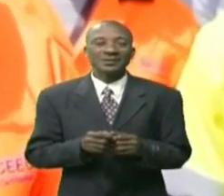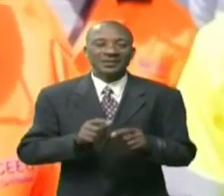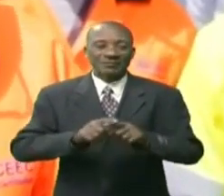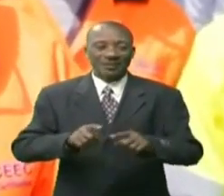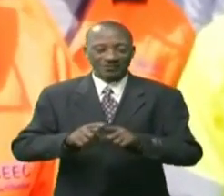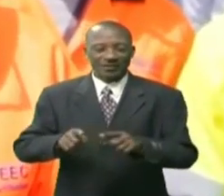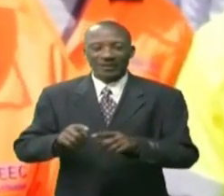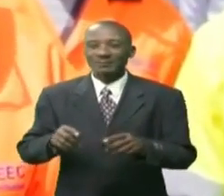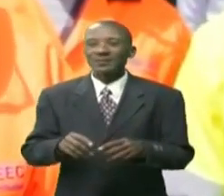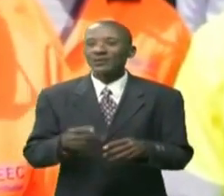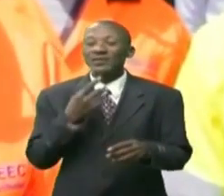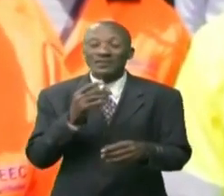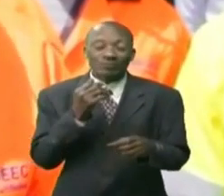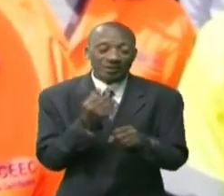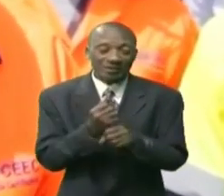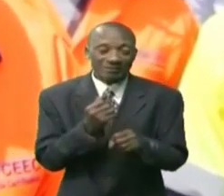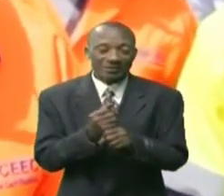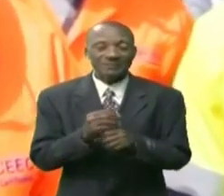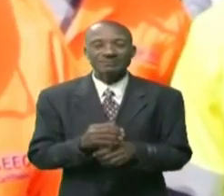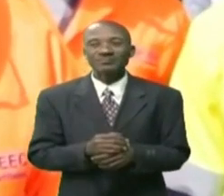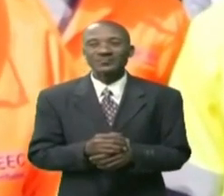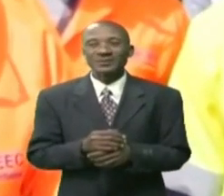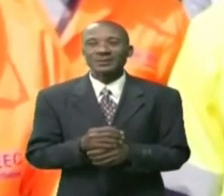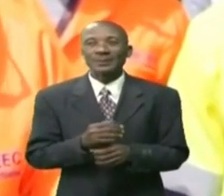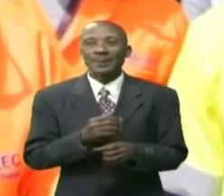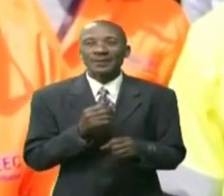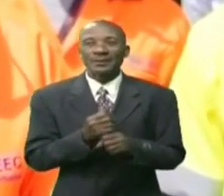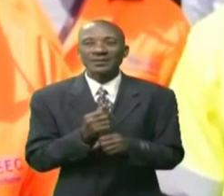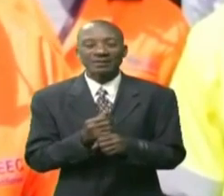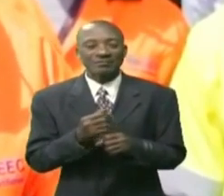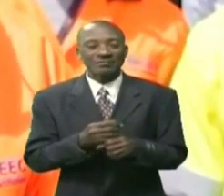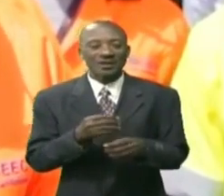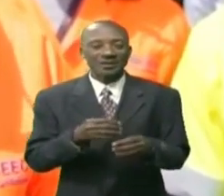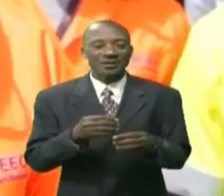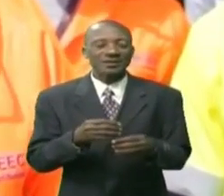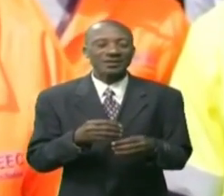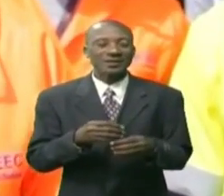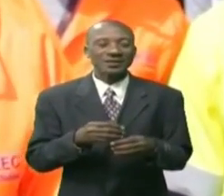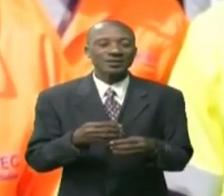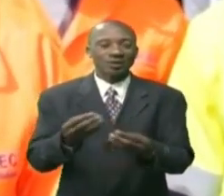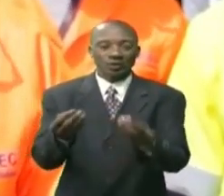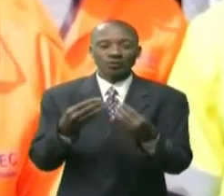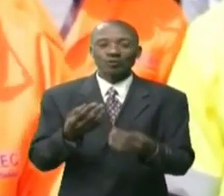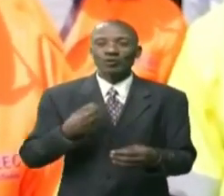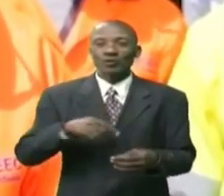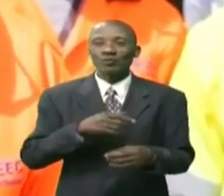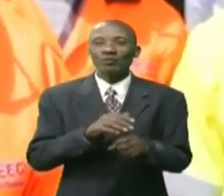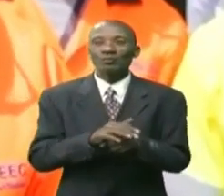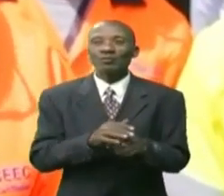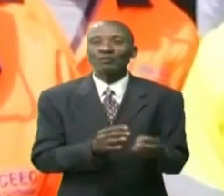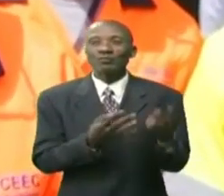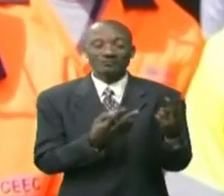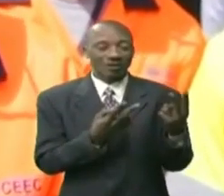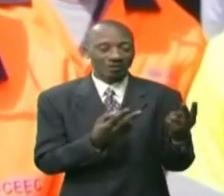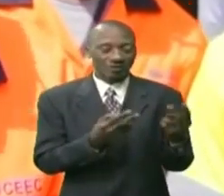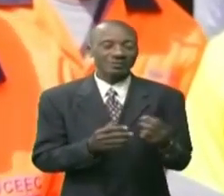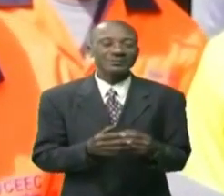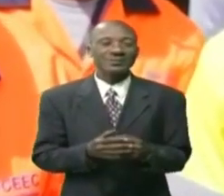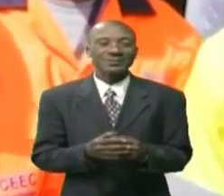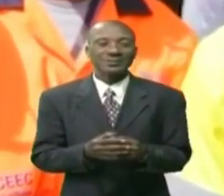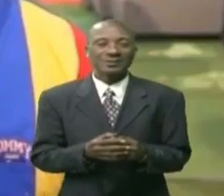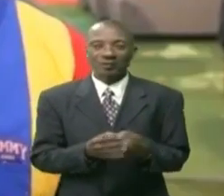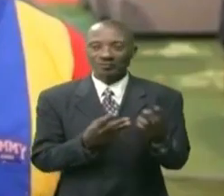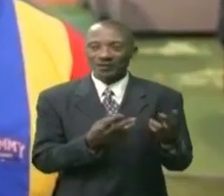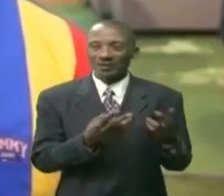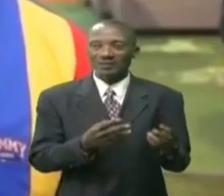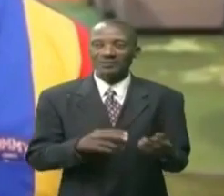la vraie valeur pour la vente de produits, il y aura le vrai poids et il y aura aussi la vraie